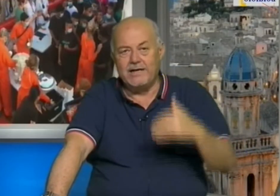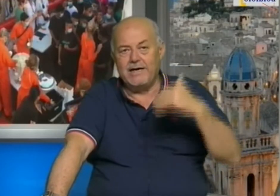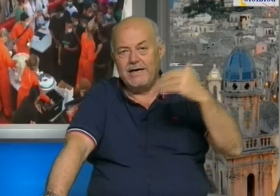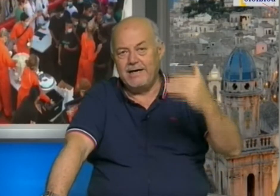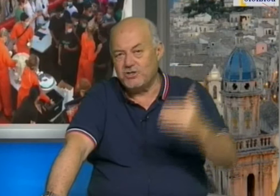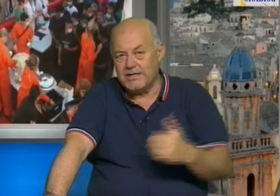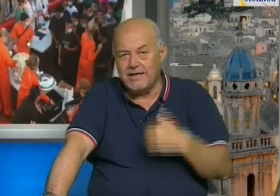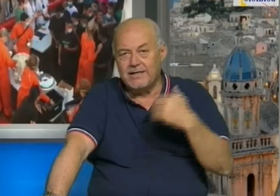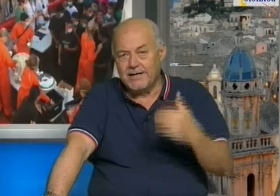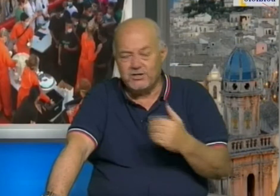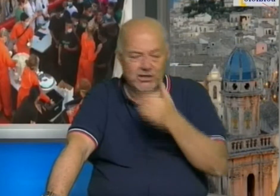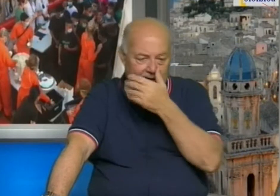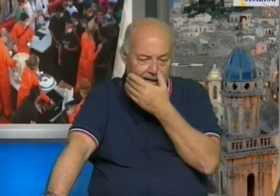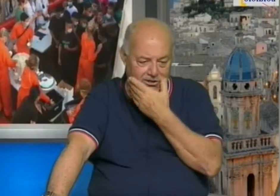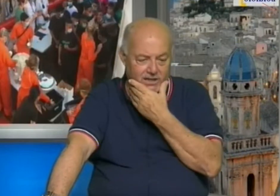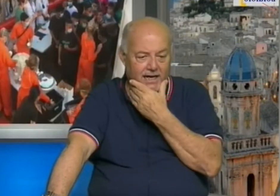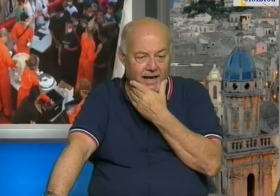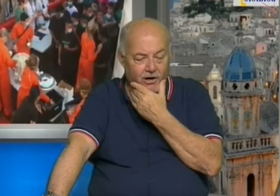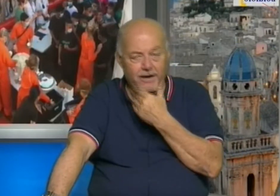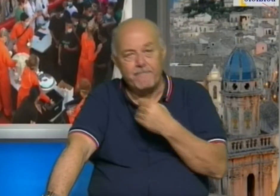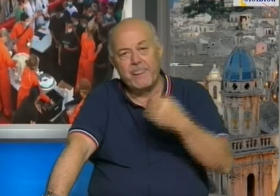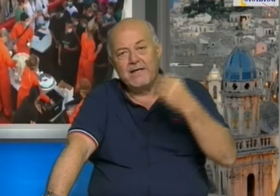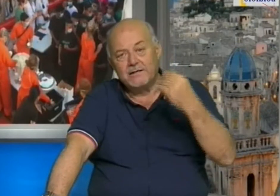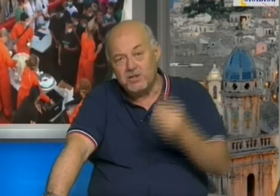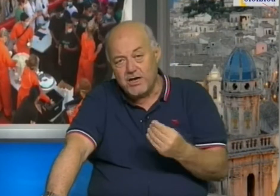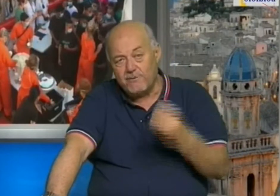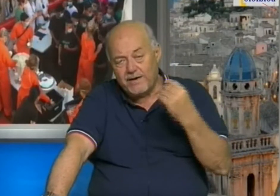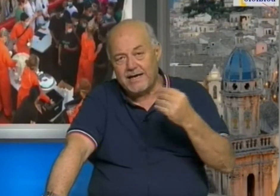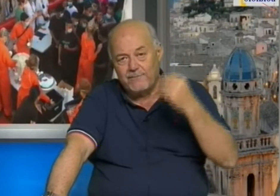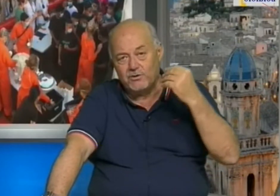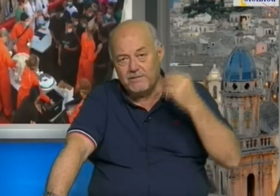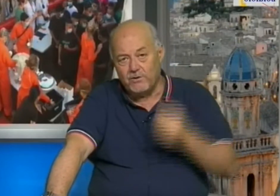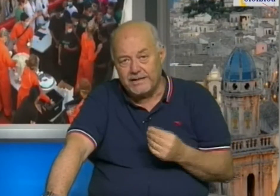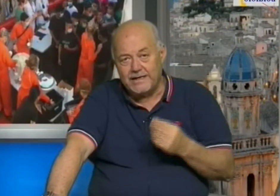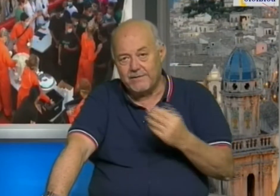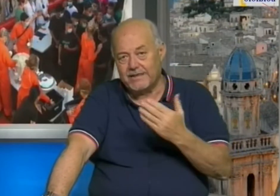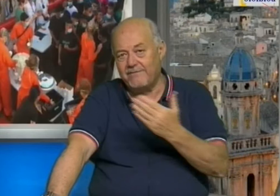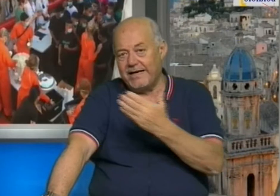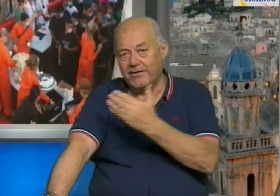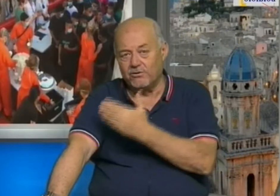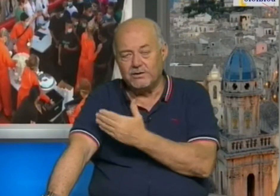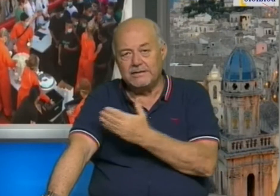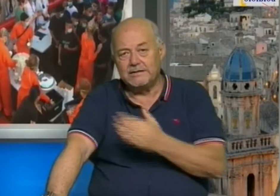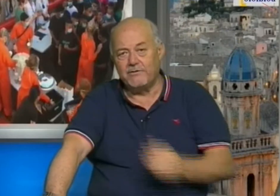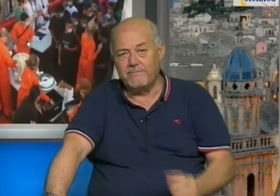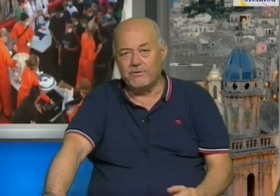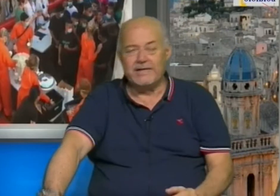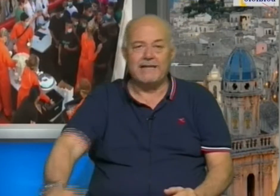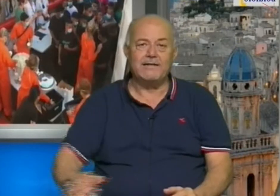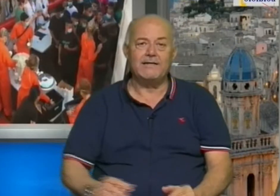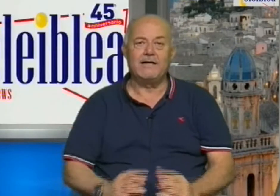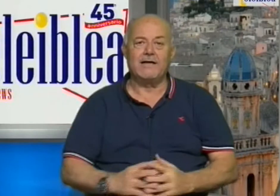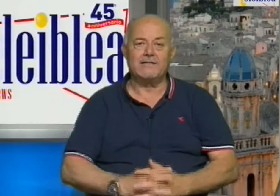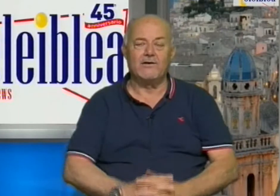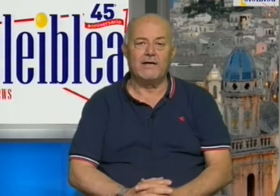attenzione, eccetera, eccetera, eccetera. Allora, dicevo, parliamo di politica, perché venendo da